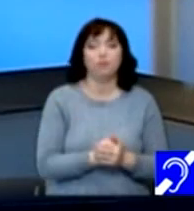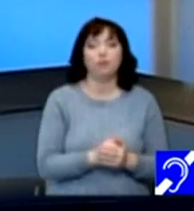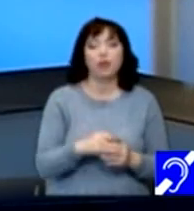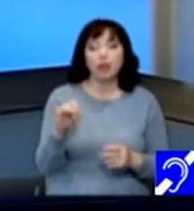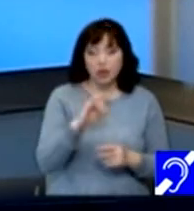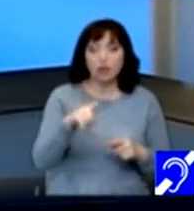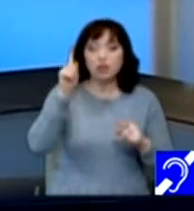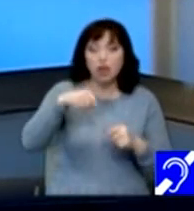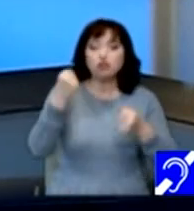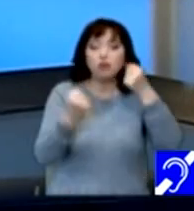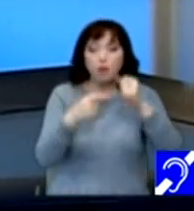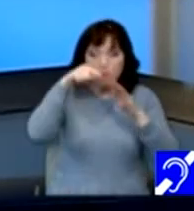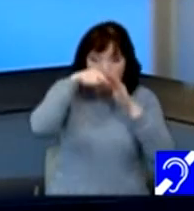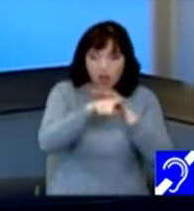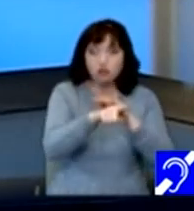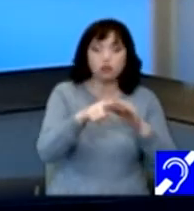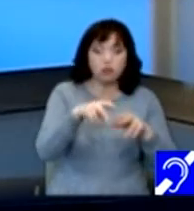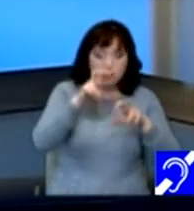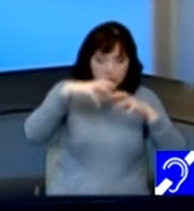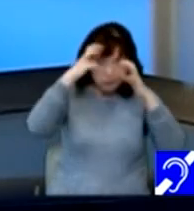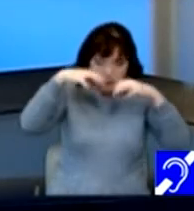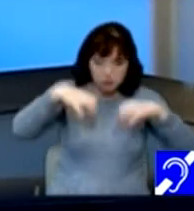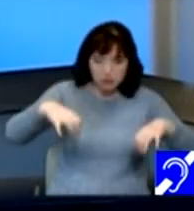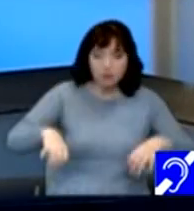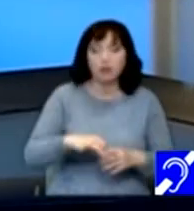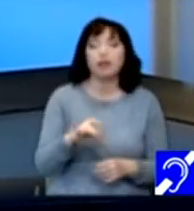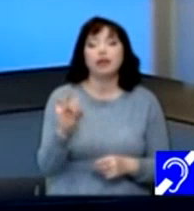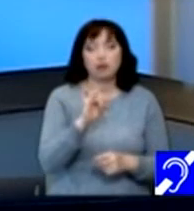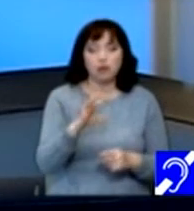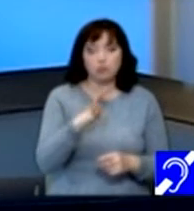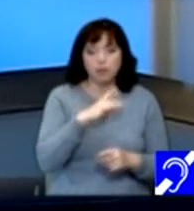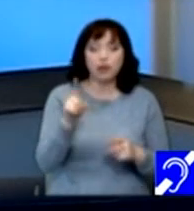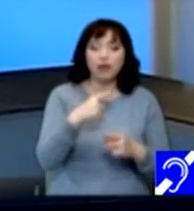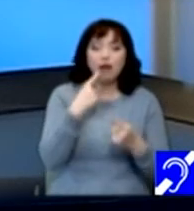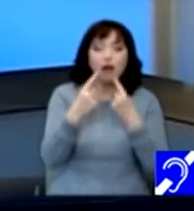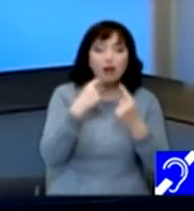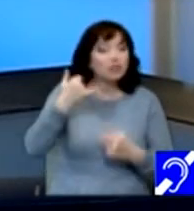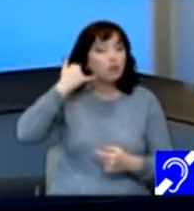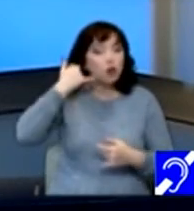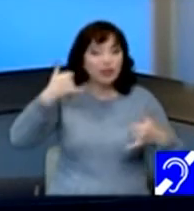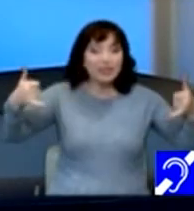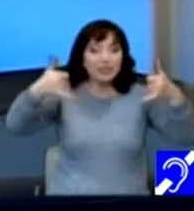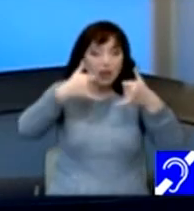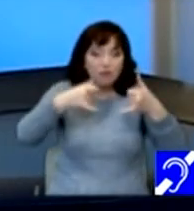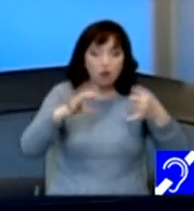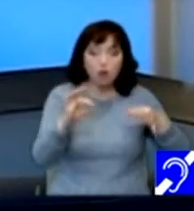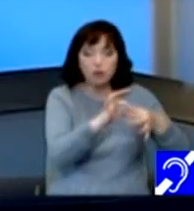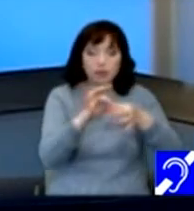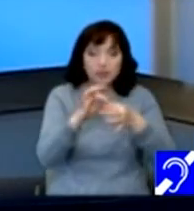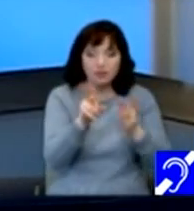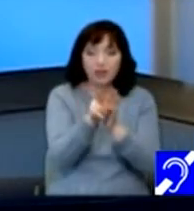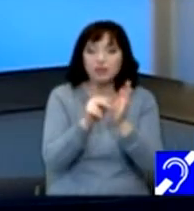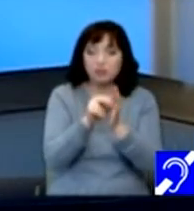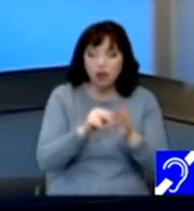și în automobilele suspecților. CNA a publicat și interceptări ale unor discuții dintre capul rețelei și complicii